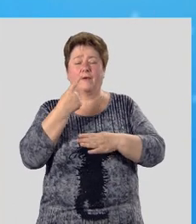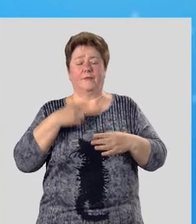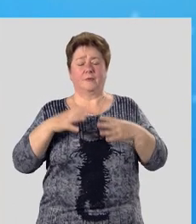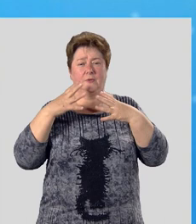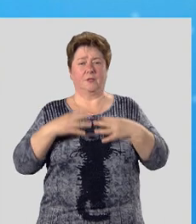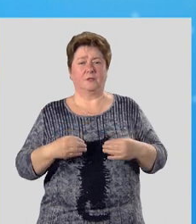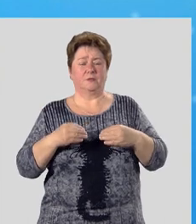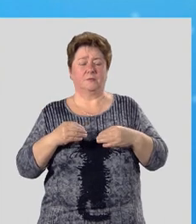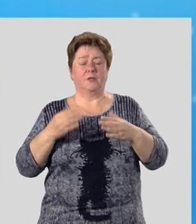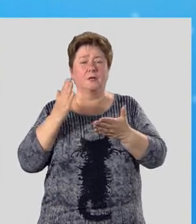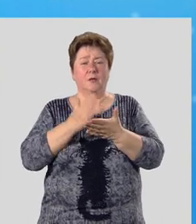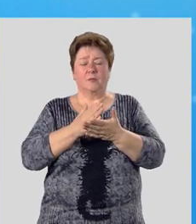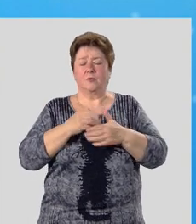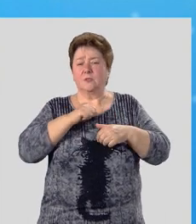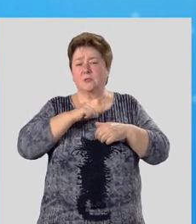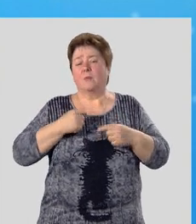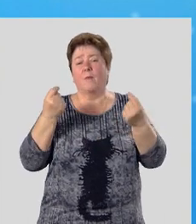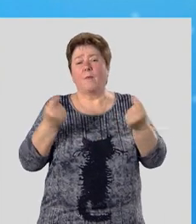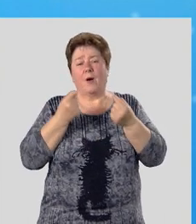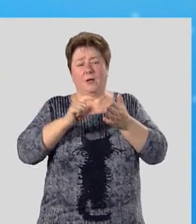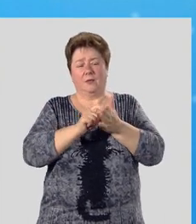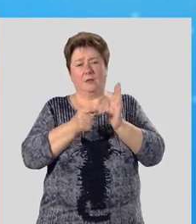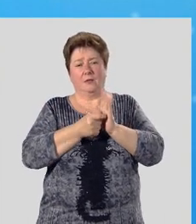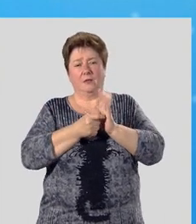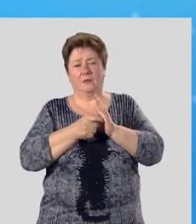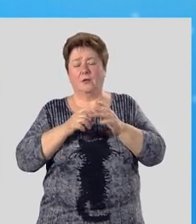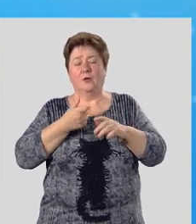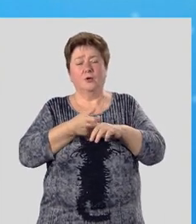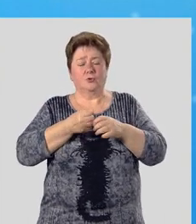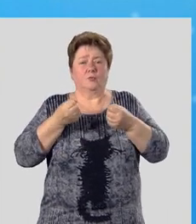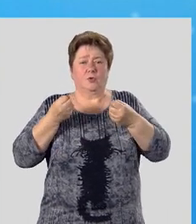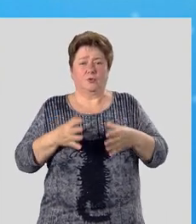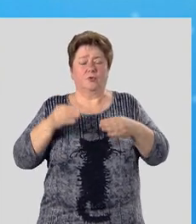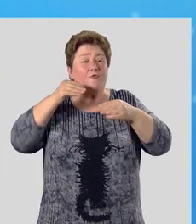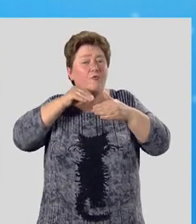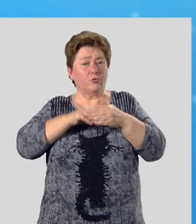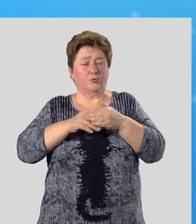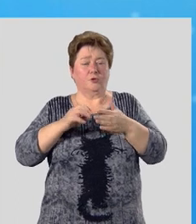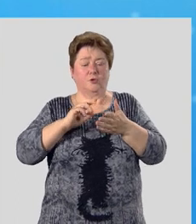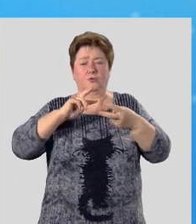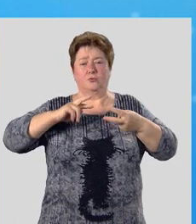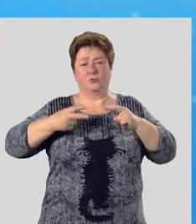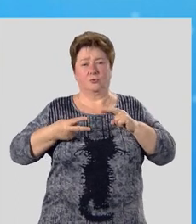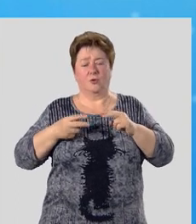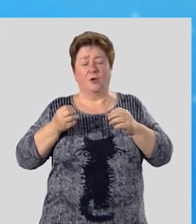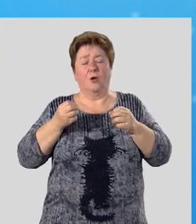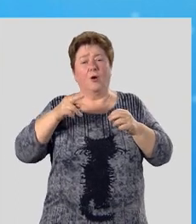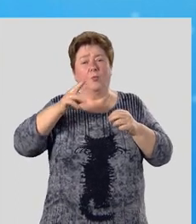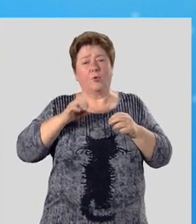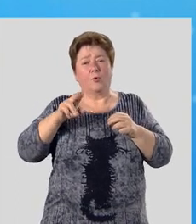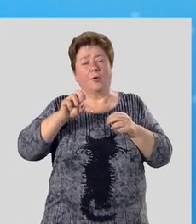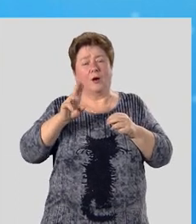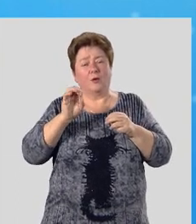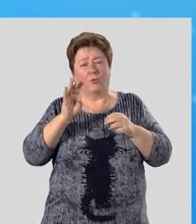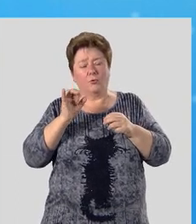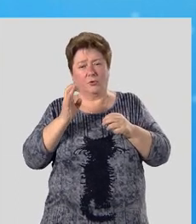появились организмы, имеющие самые маленькие клетки с очень простой внутренней структурой –